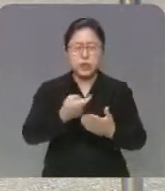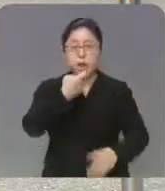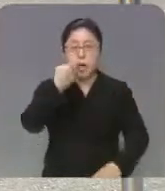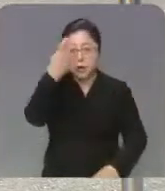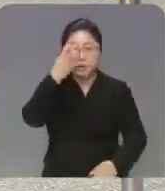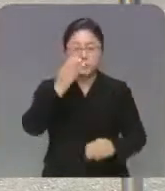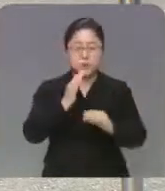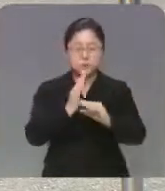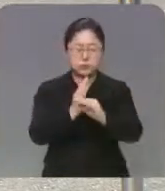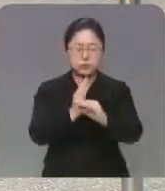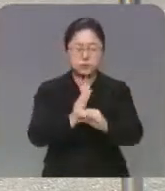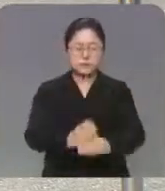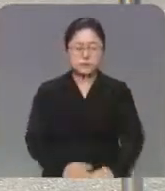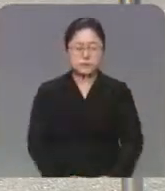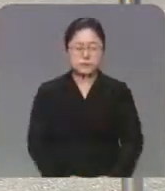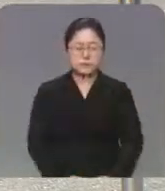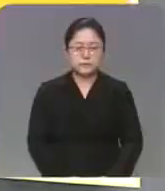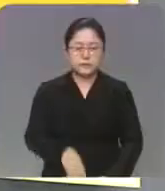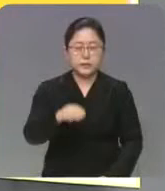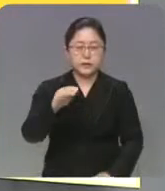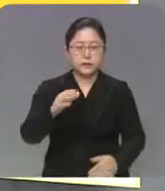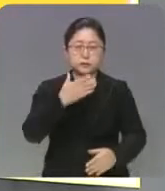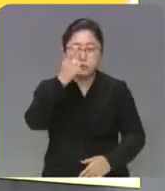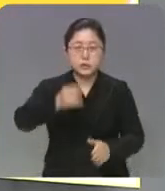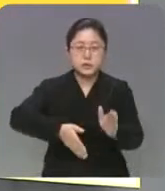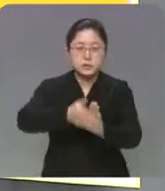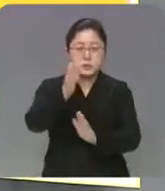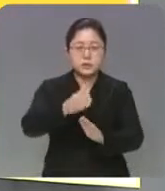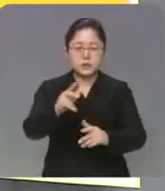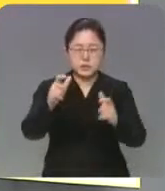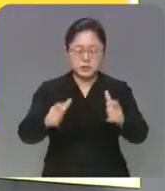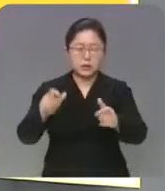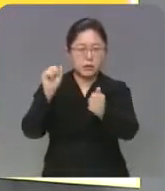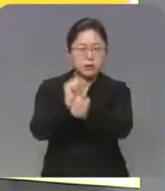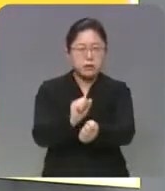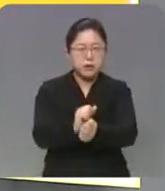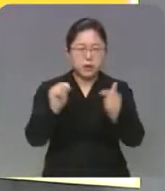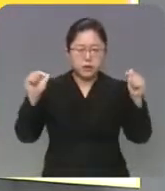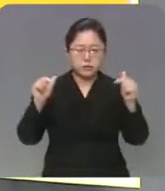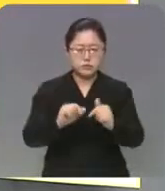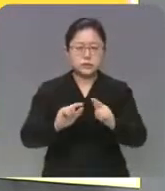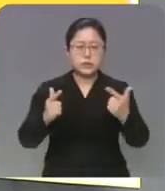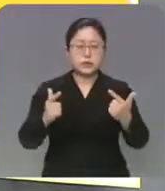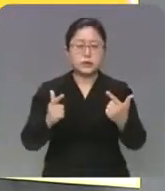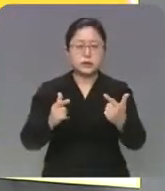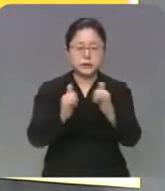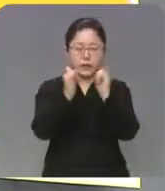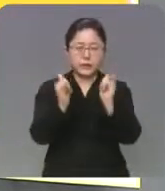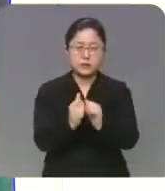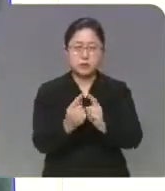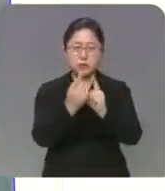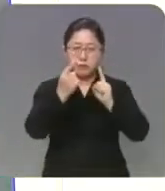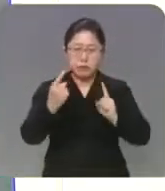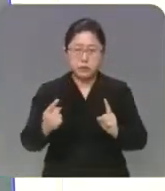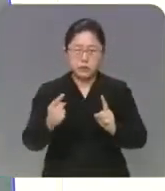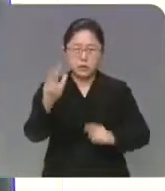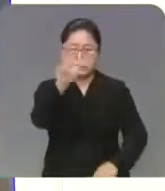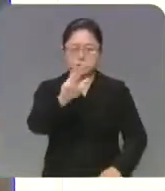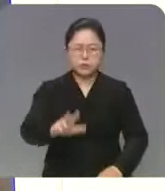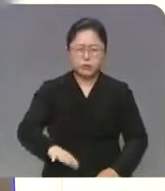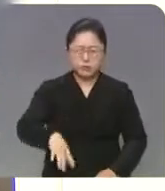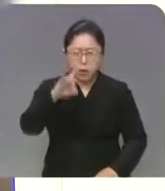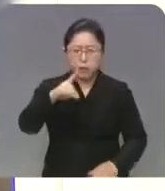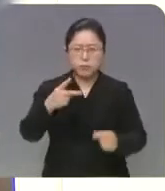검사를 실시한다고 밝혔습니다. 한편 순천시는 지역 감염이 수그러들지 않음에 따라 사회적 거리두기 단계를 전국에서